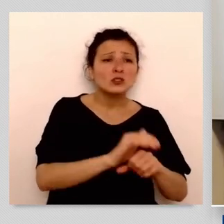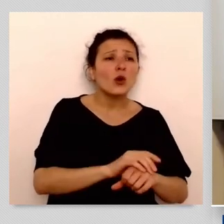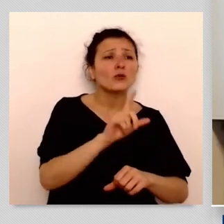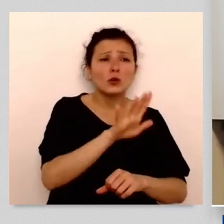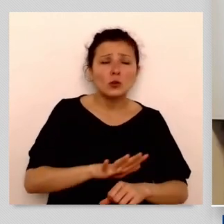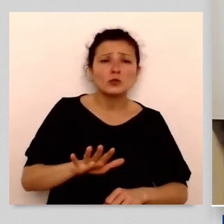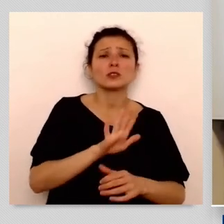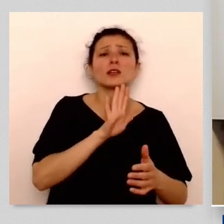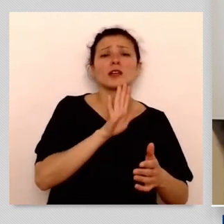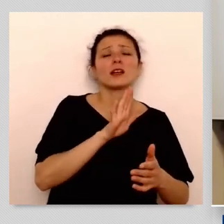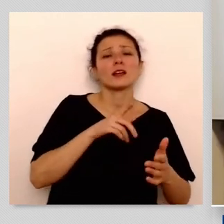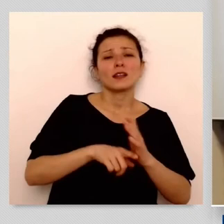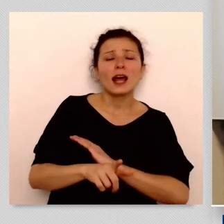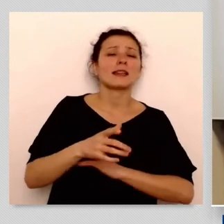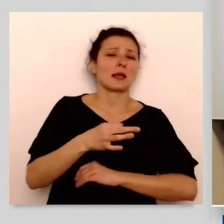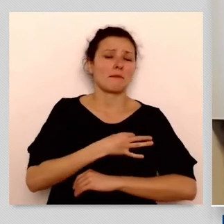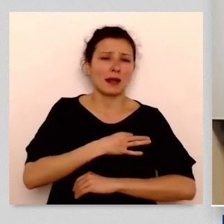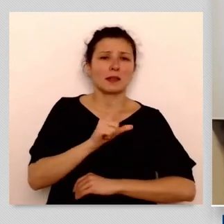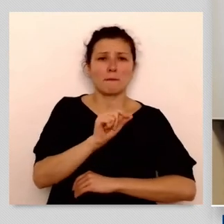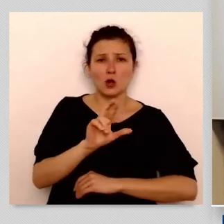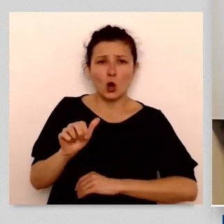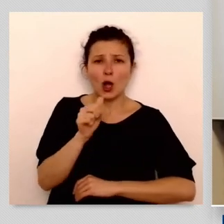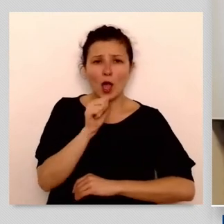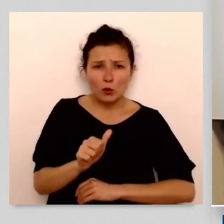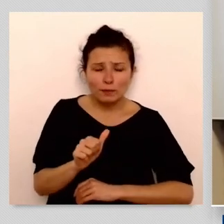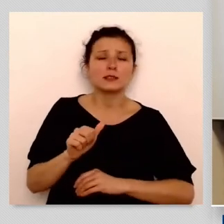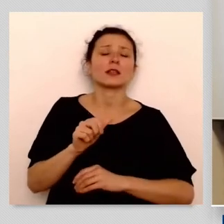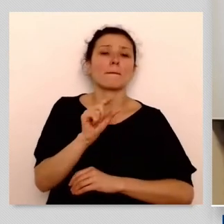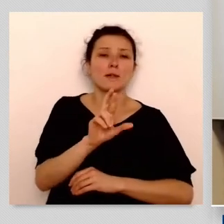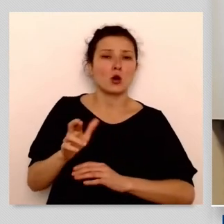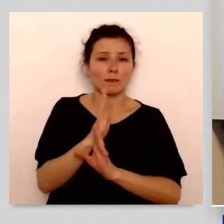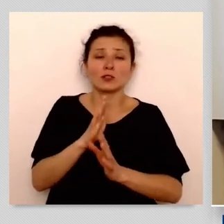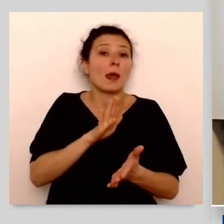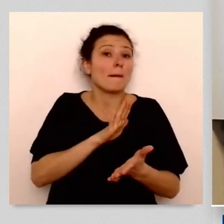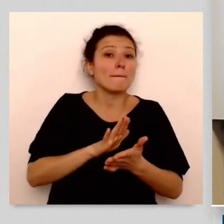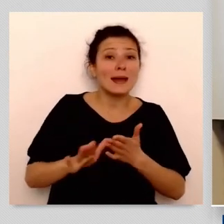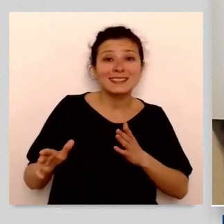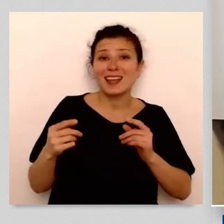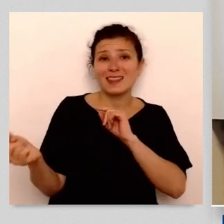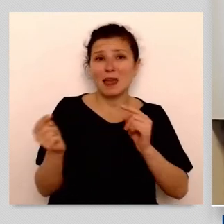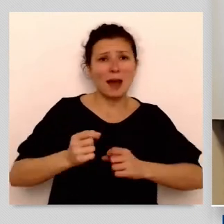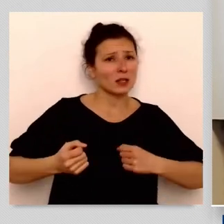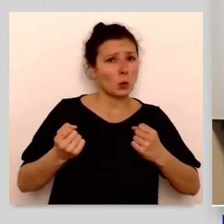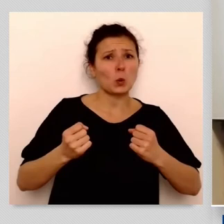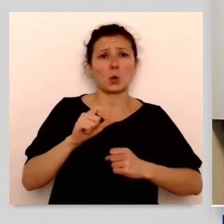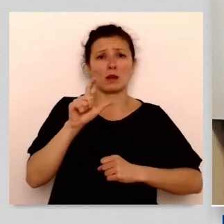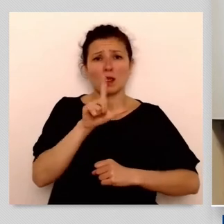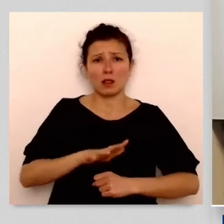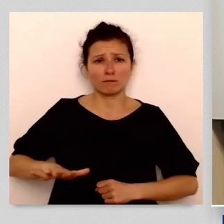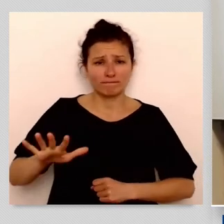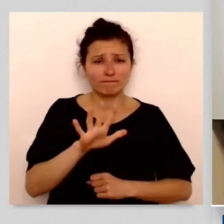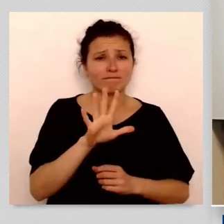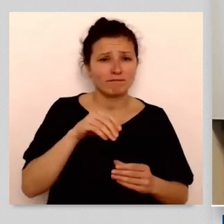proeuropejskich, proklimatycznych i bez przeprowadzenia tej wielkiej debaty narodowej powstaną właśnie konflikty